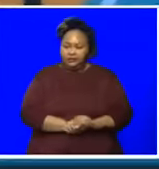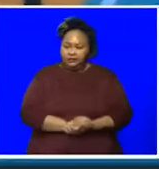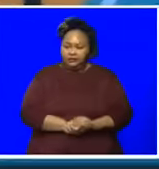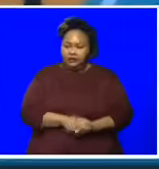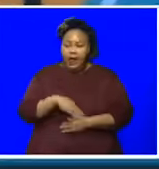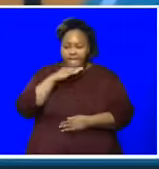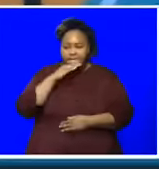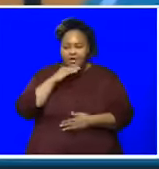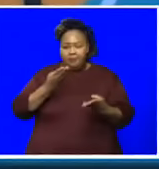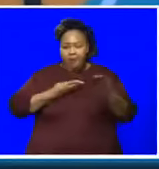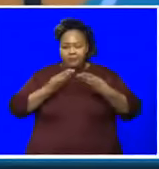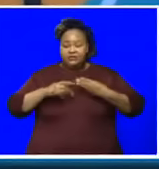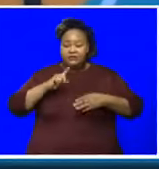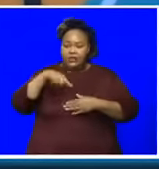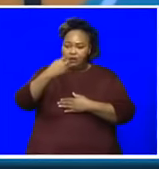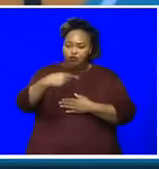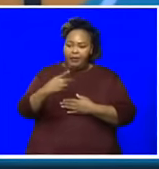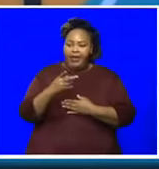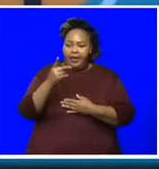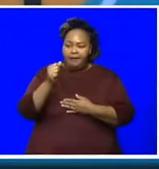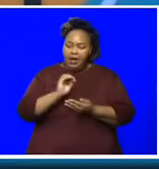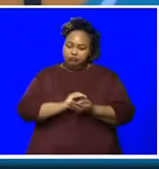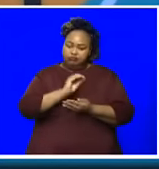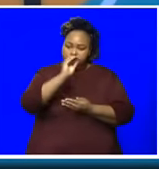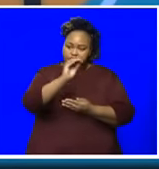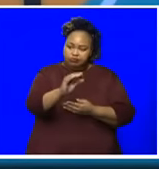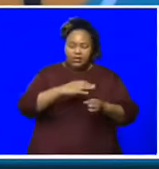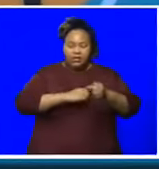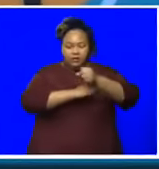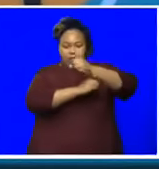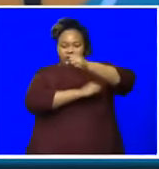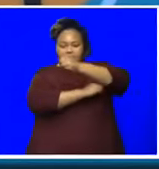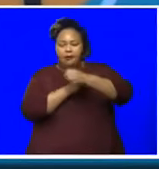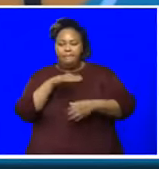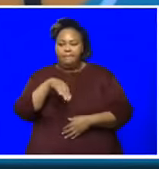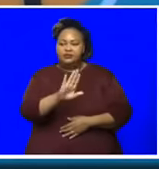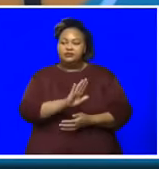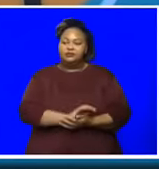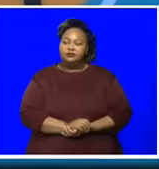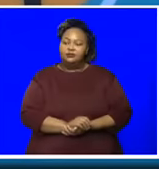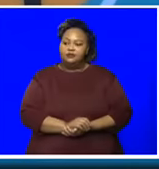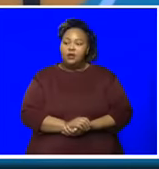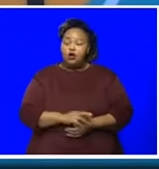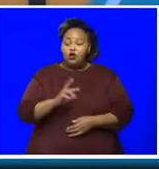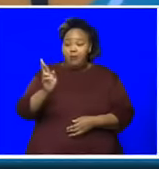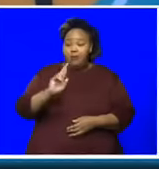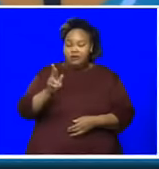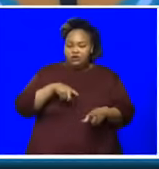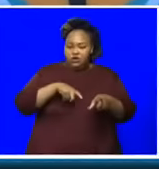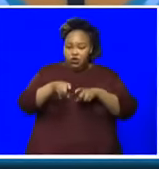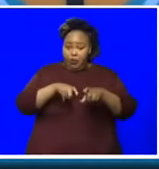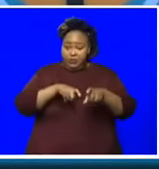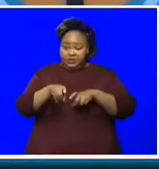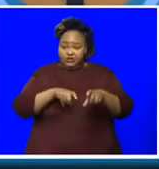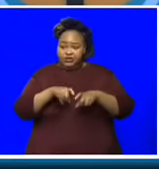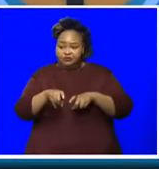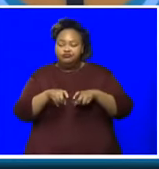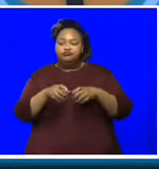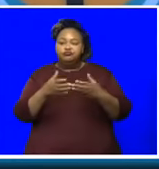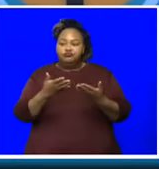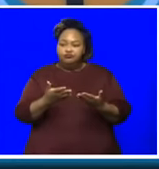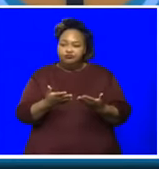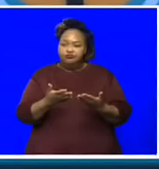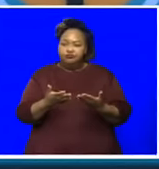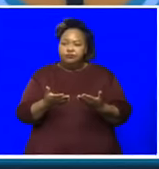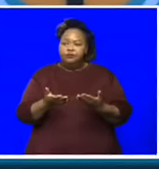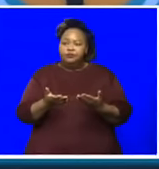on. Our athletes are holding their own in regional competitions, once more underlining the